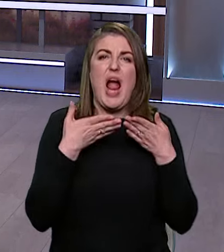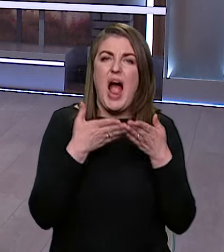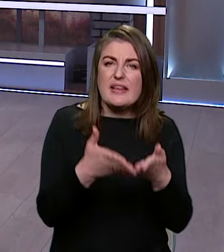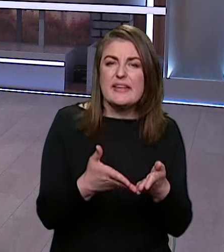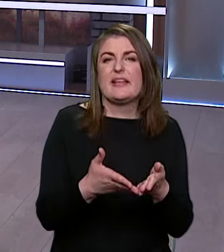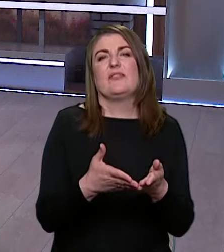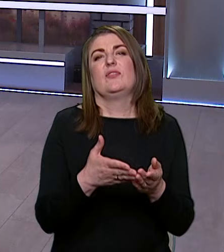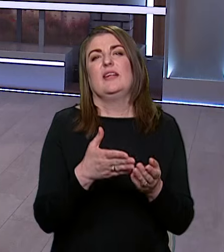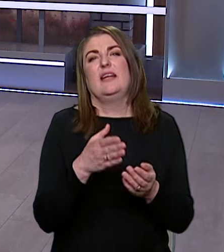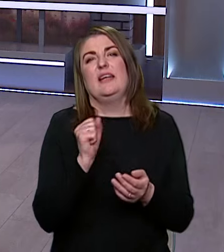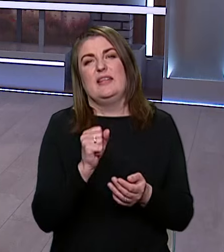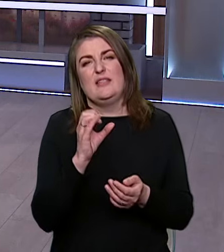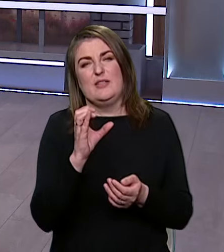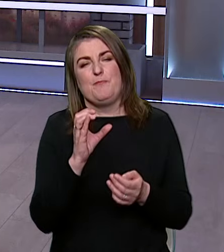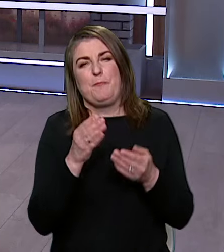суден.